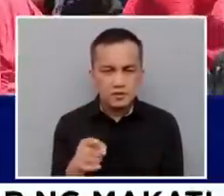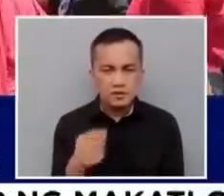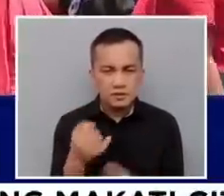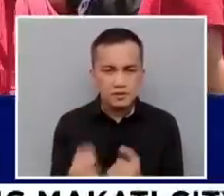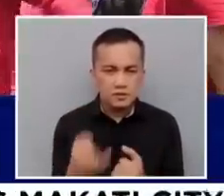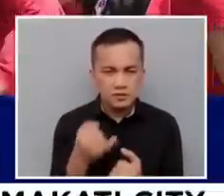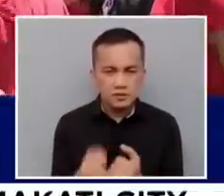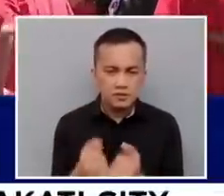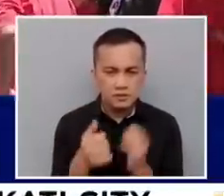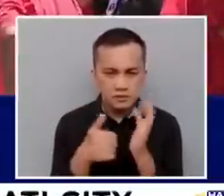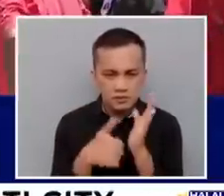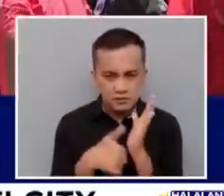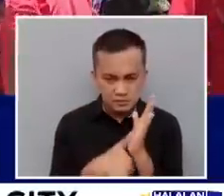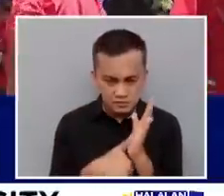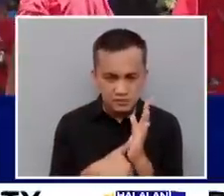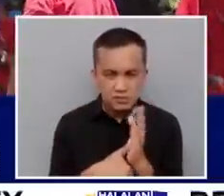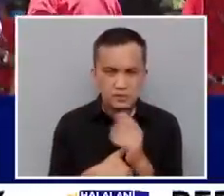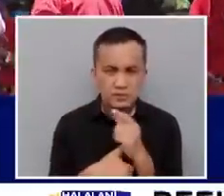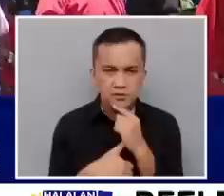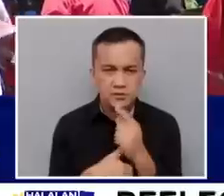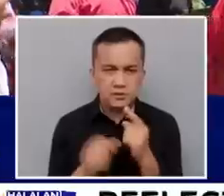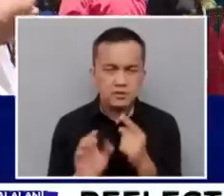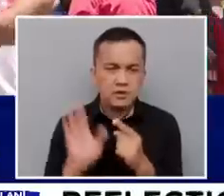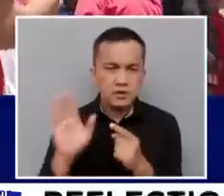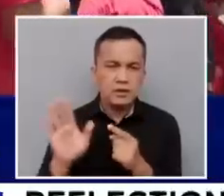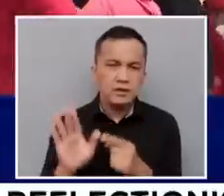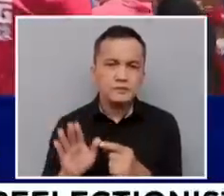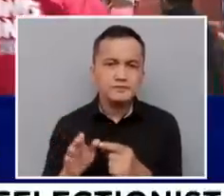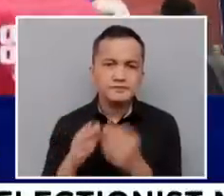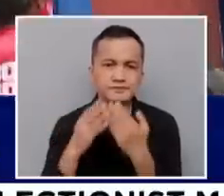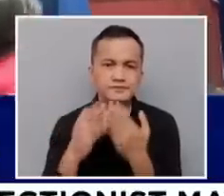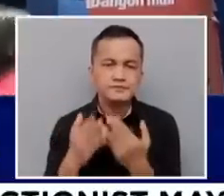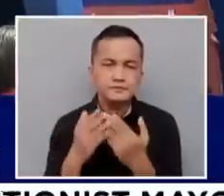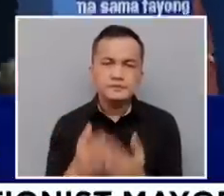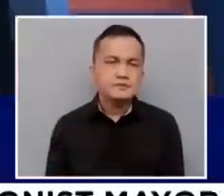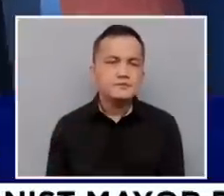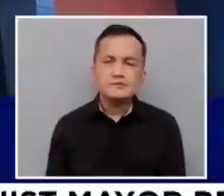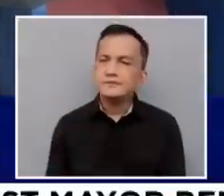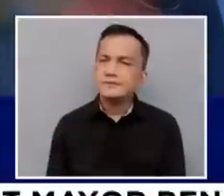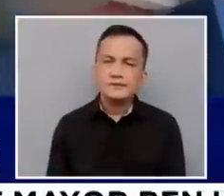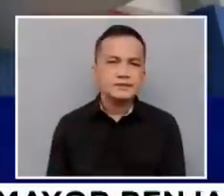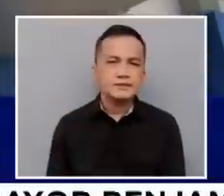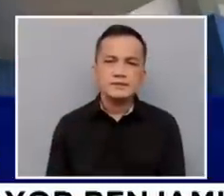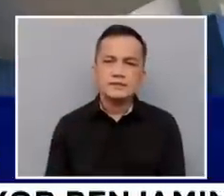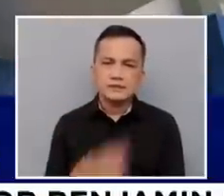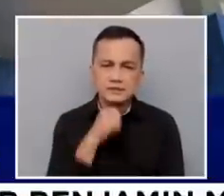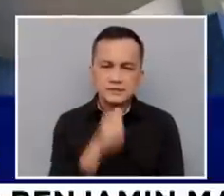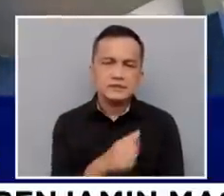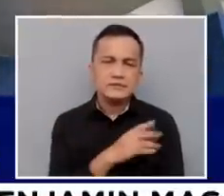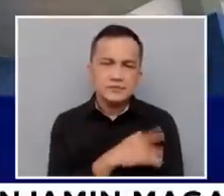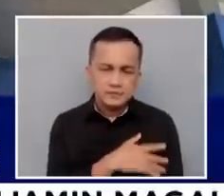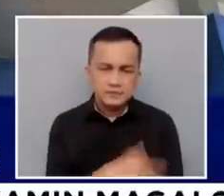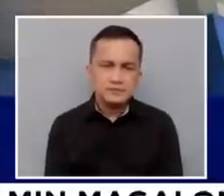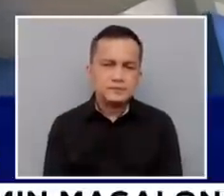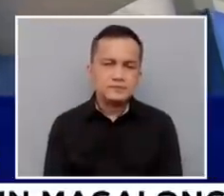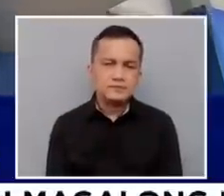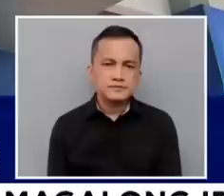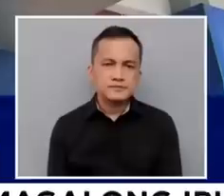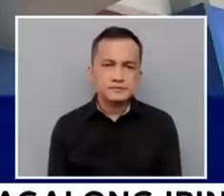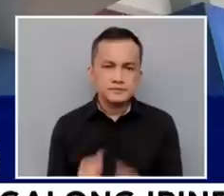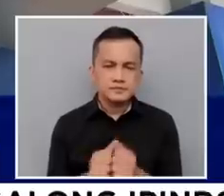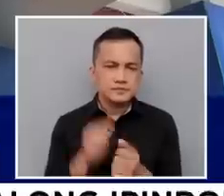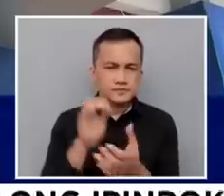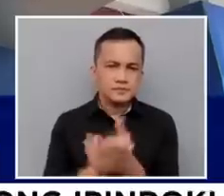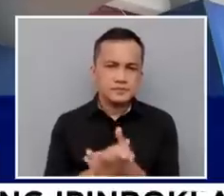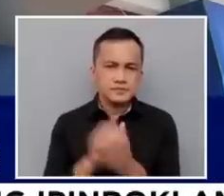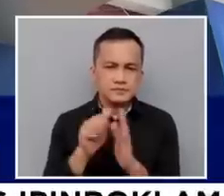kahuli-hulihang boto, sinabi niya na ang kanyang pasasalamat ay hindi na makapag-antay. Kasama niya kagabi ang may bahay na si